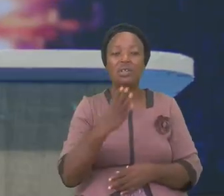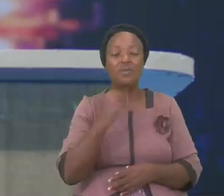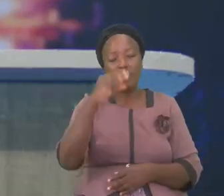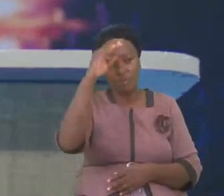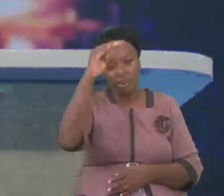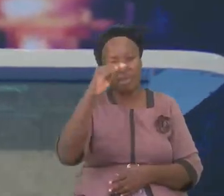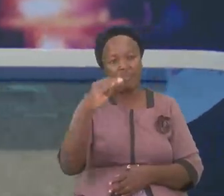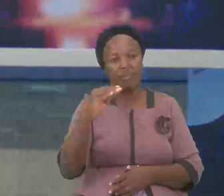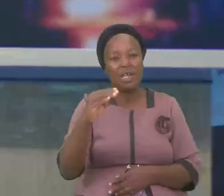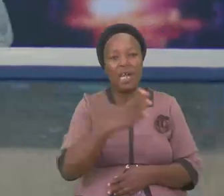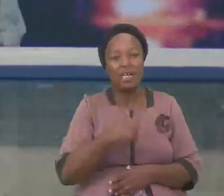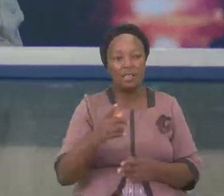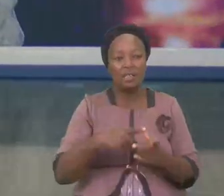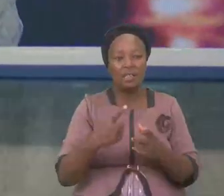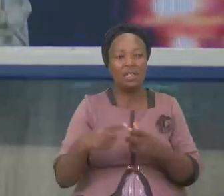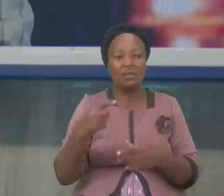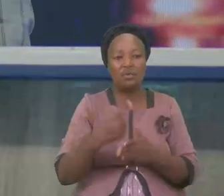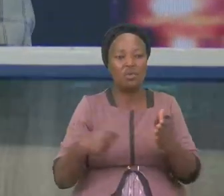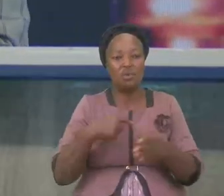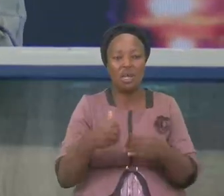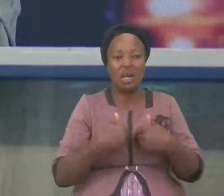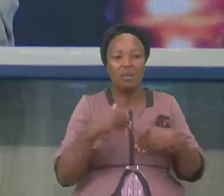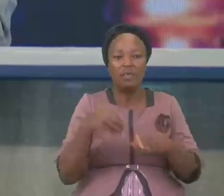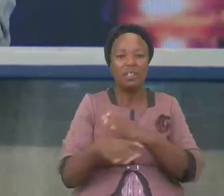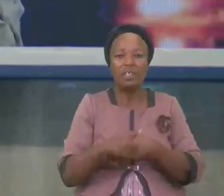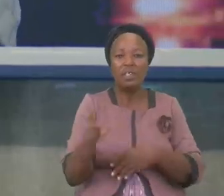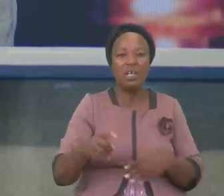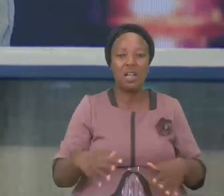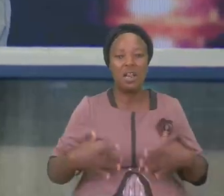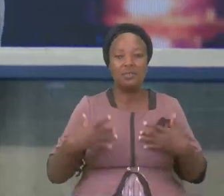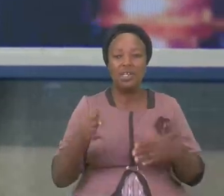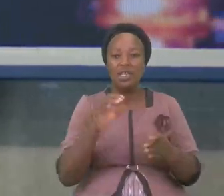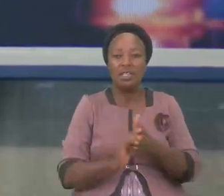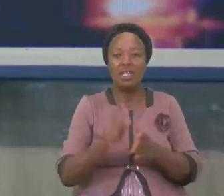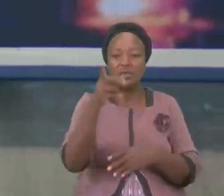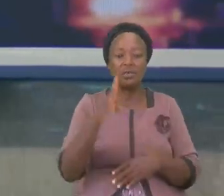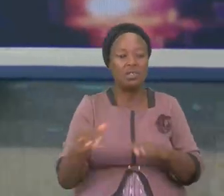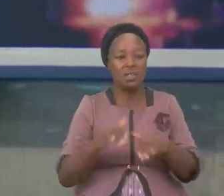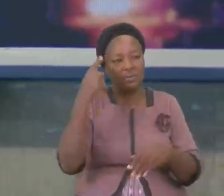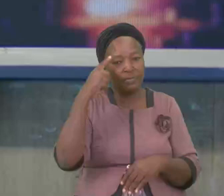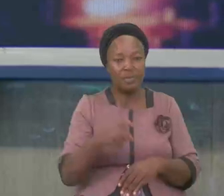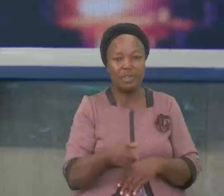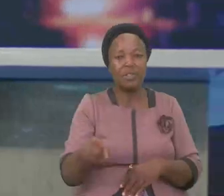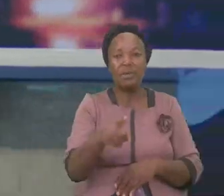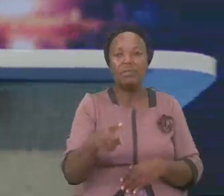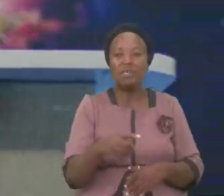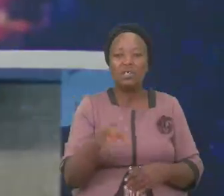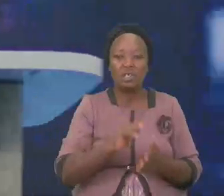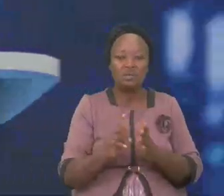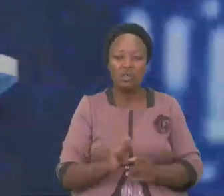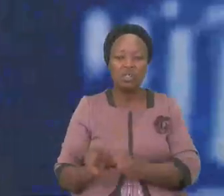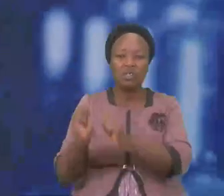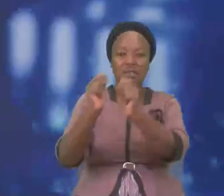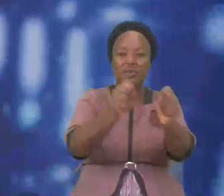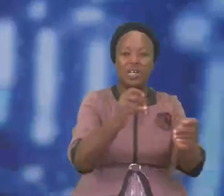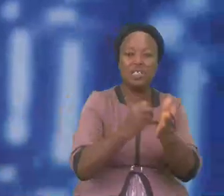Abednego. Et ce que nous avons dans leur vie, ce que Dieu a fait pour eux, je